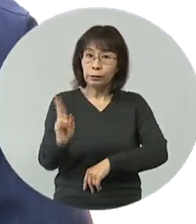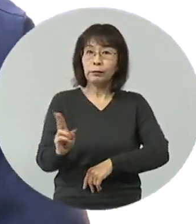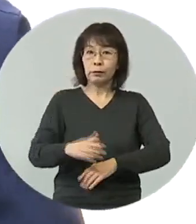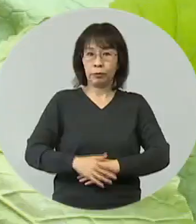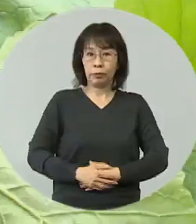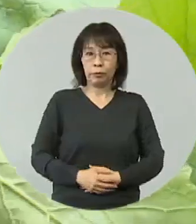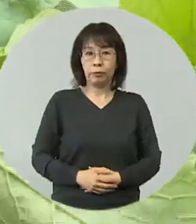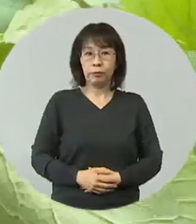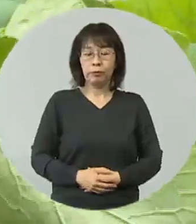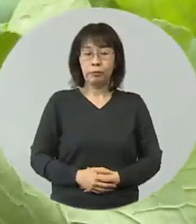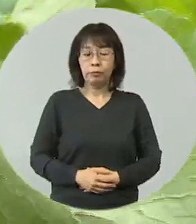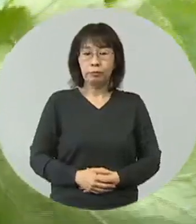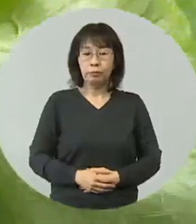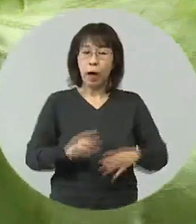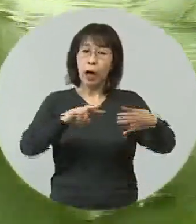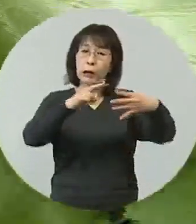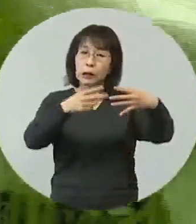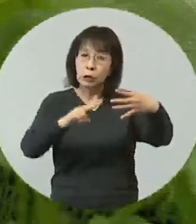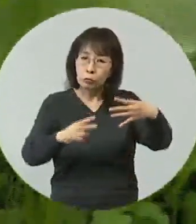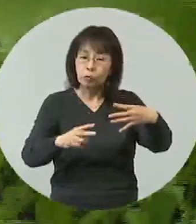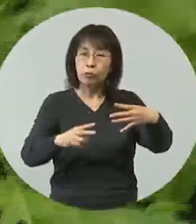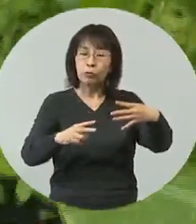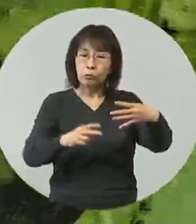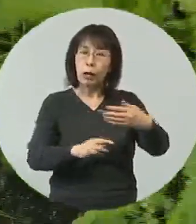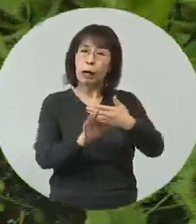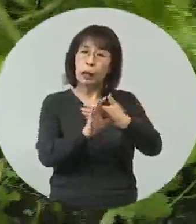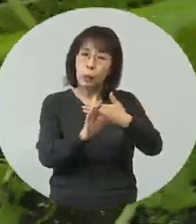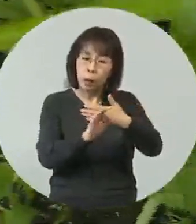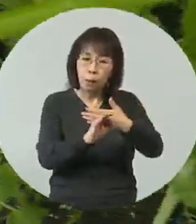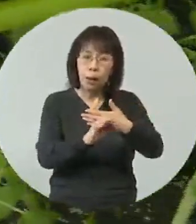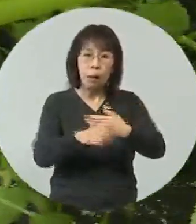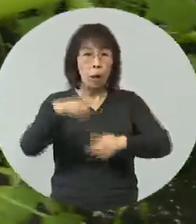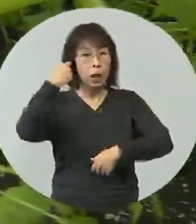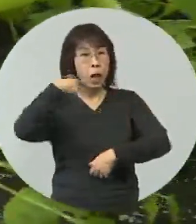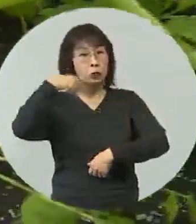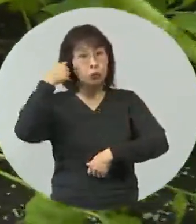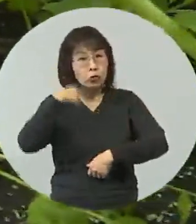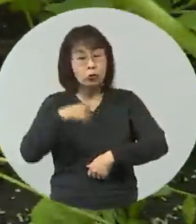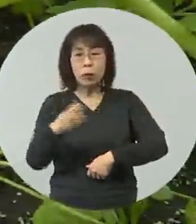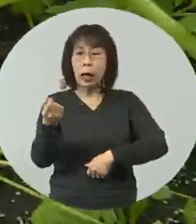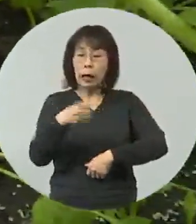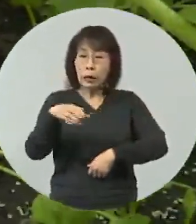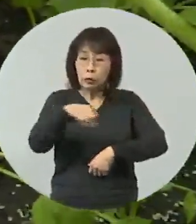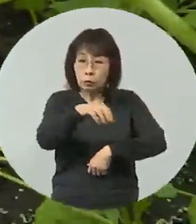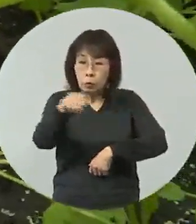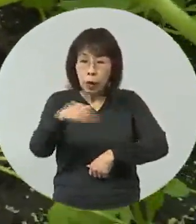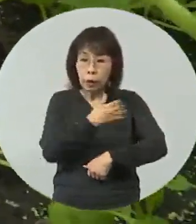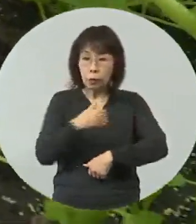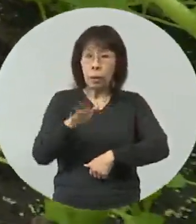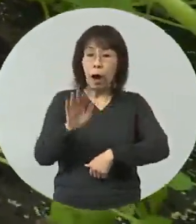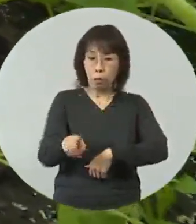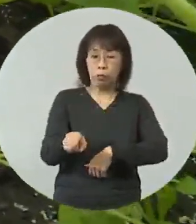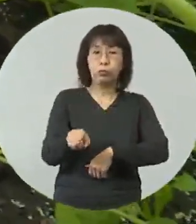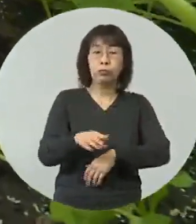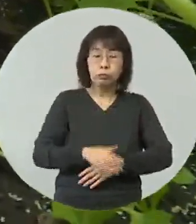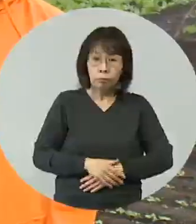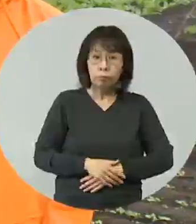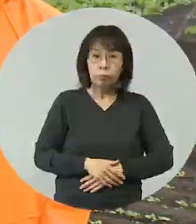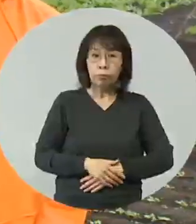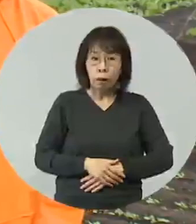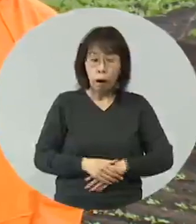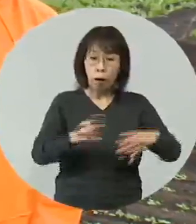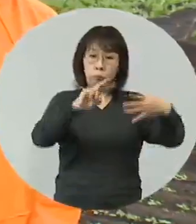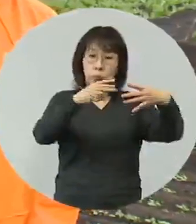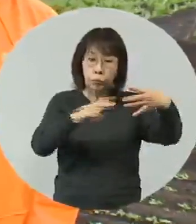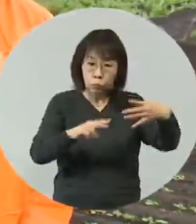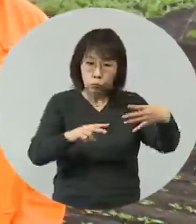ね。季節でね、夏早く負けるとか。 それは季節によって